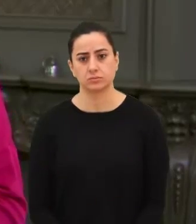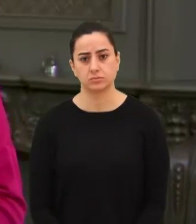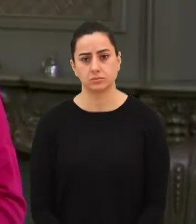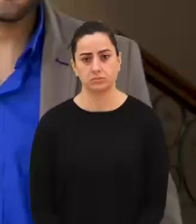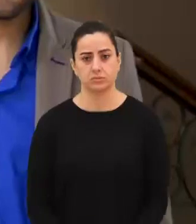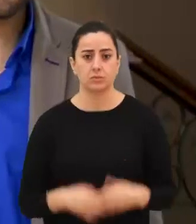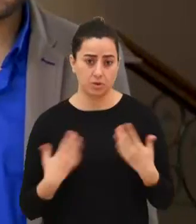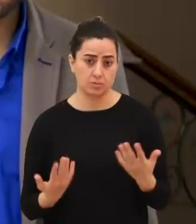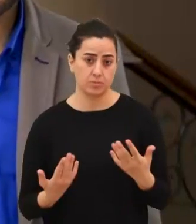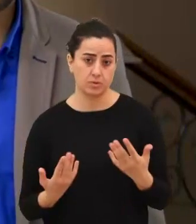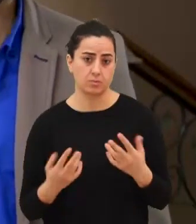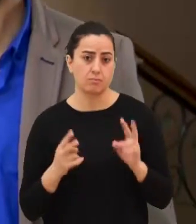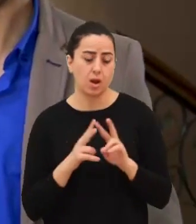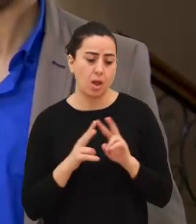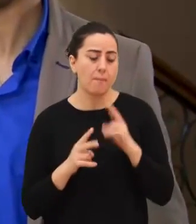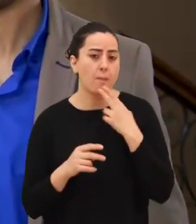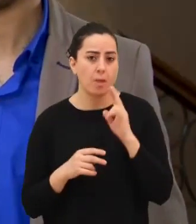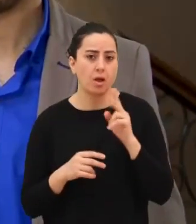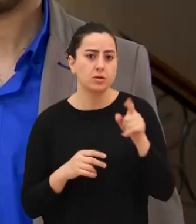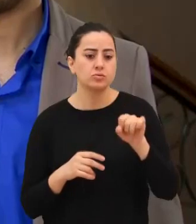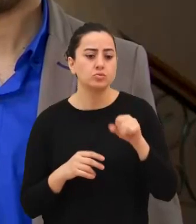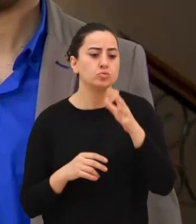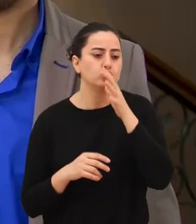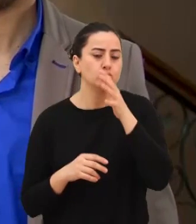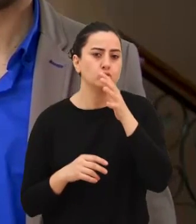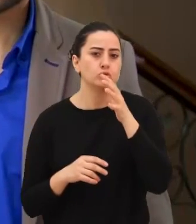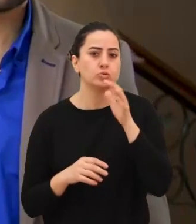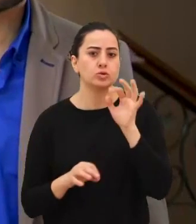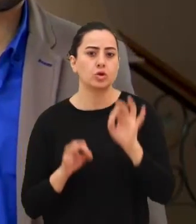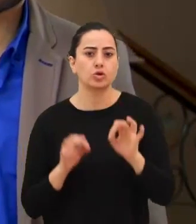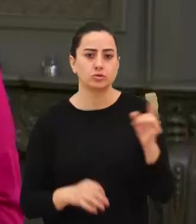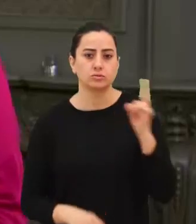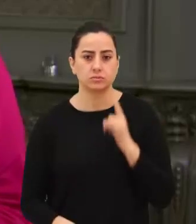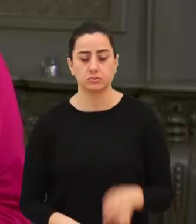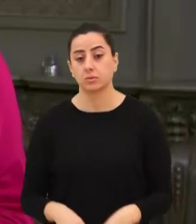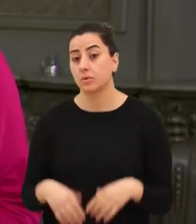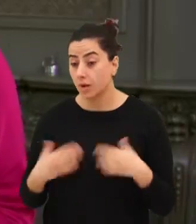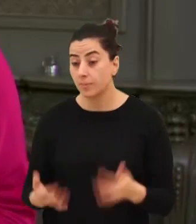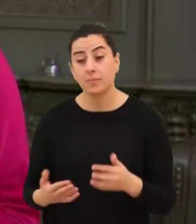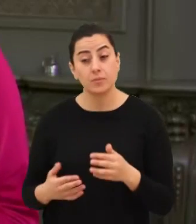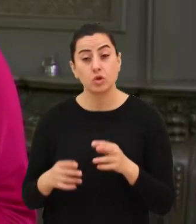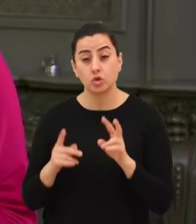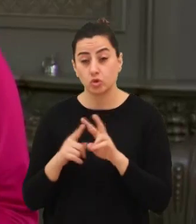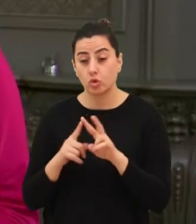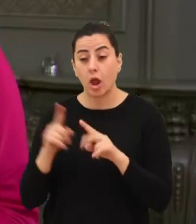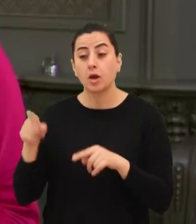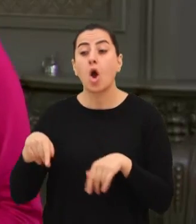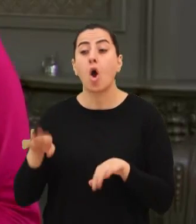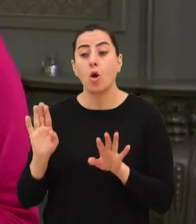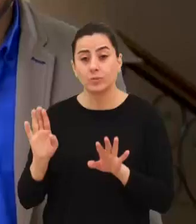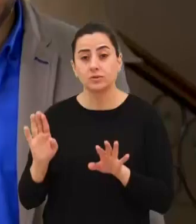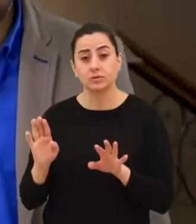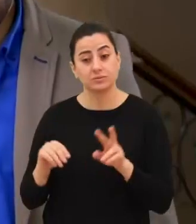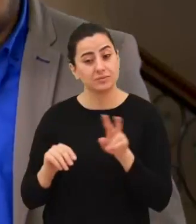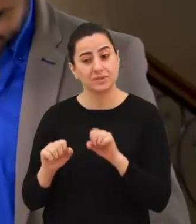ama Allah'tan Meryem abla kapının kolunun bozuk olduğunu biliyormuş da kontrol etmeye geldi. Eğer hayatımda Nurhan gibi biri olmamış olsa bu